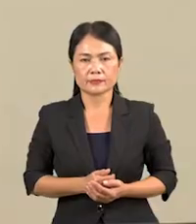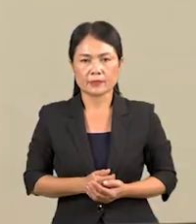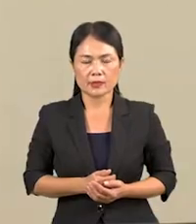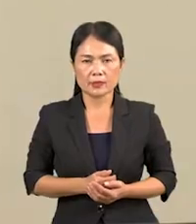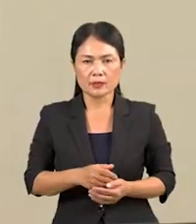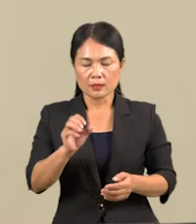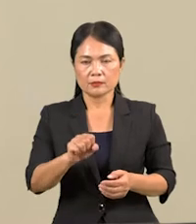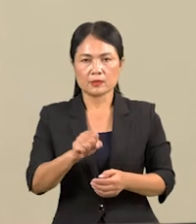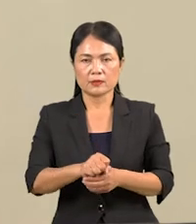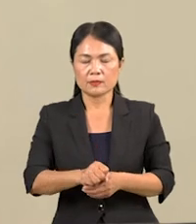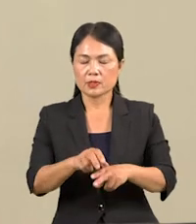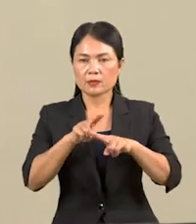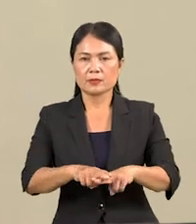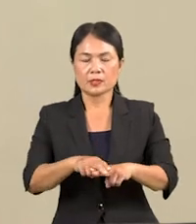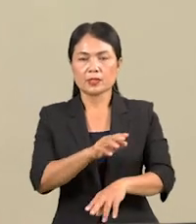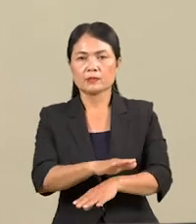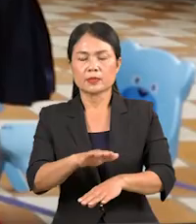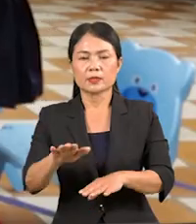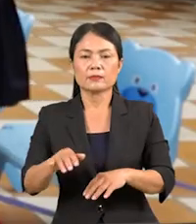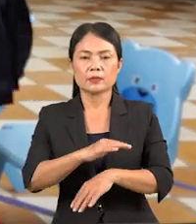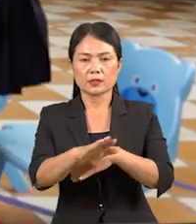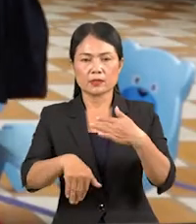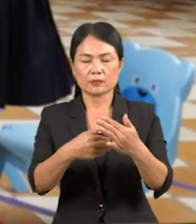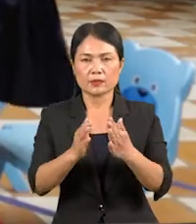ចាអង្គុយចោះកូនកូនទាំងអស់គ្នា